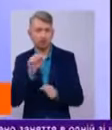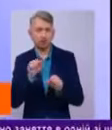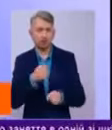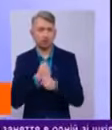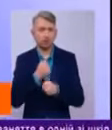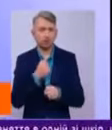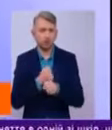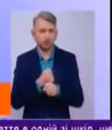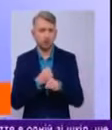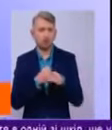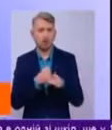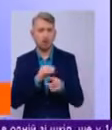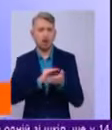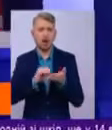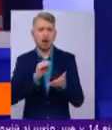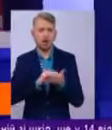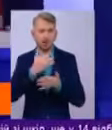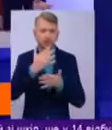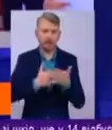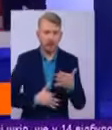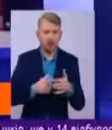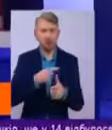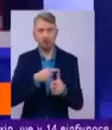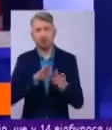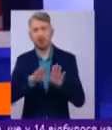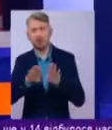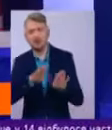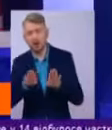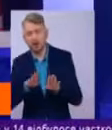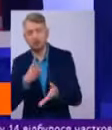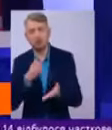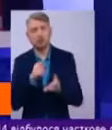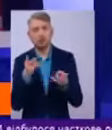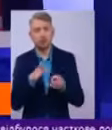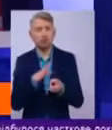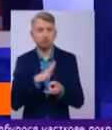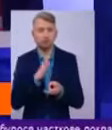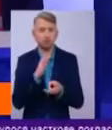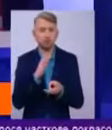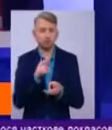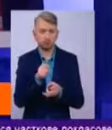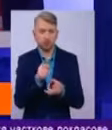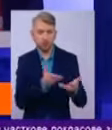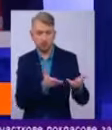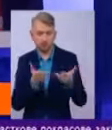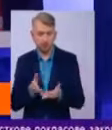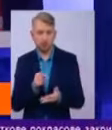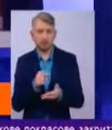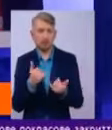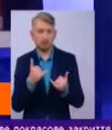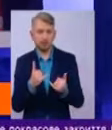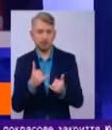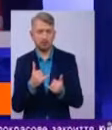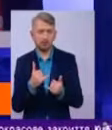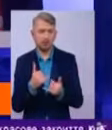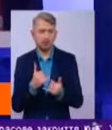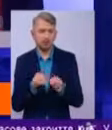наприклад, автор сценарію чи режисер. Можливо, треба було їх теж когось з них запросити. Вони би зараз, я думаю, знайшли,